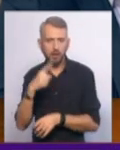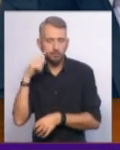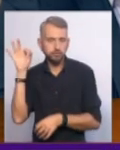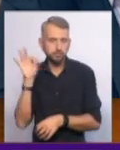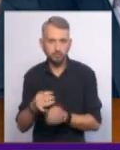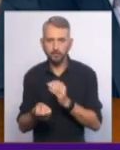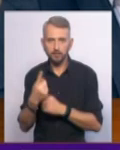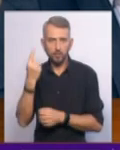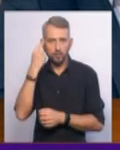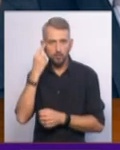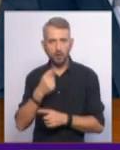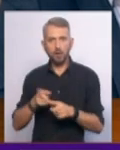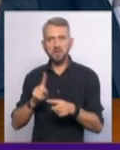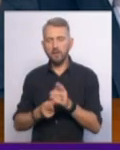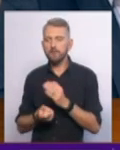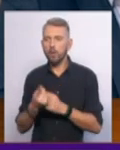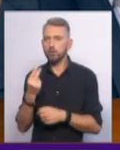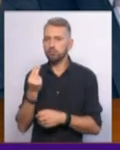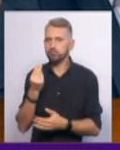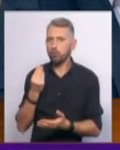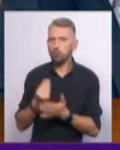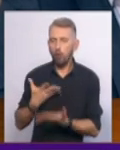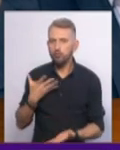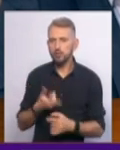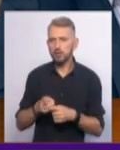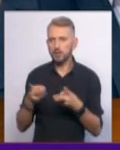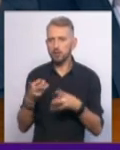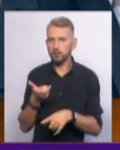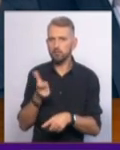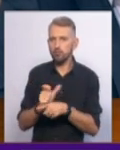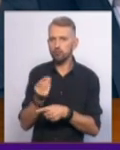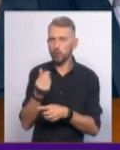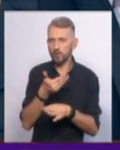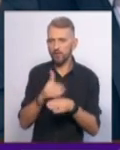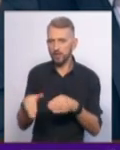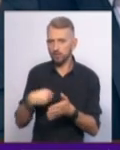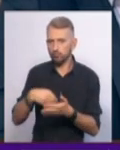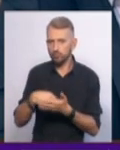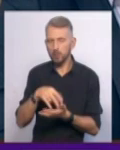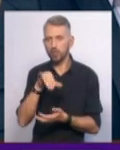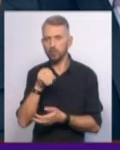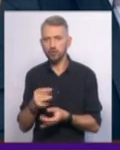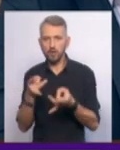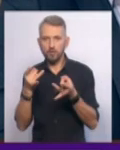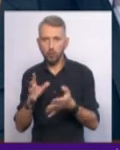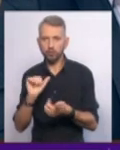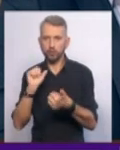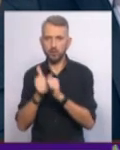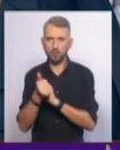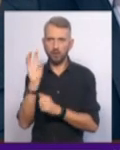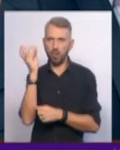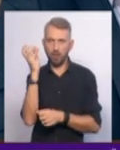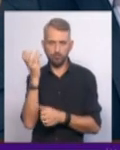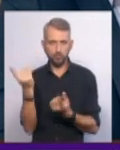те, що це виходить дорожче, що це, на це потрібно виділити більше грошей з бюджету, ніж просто замінити на